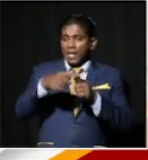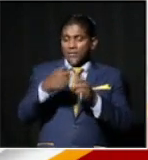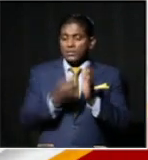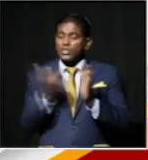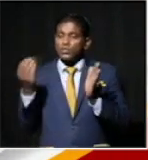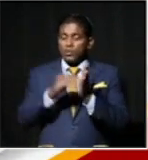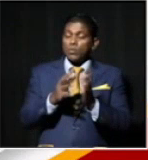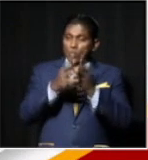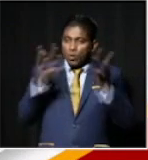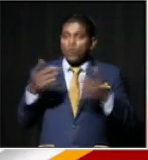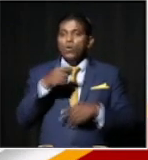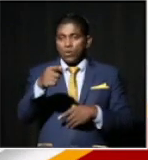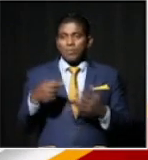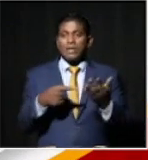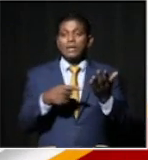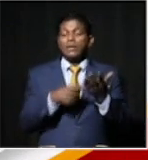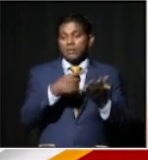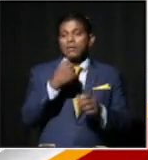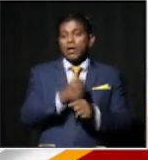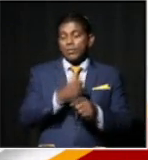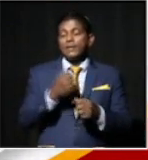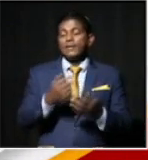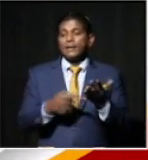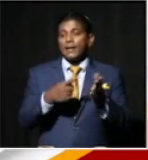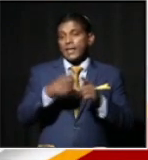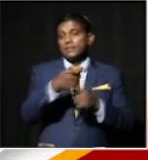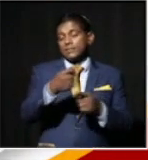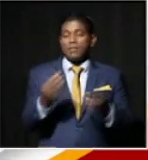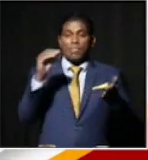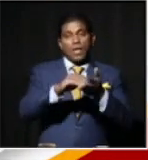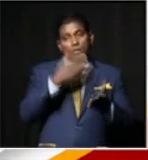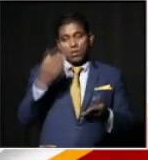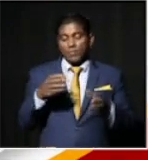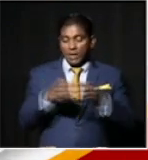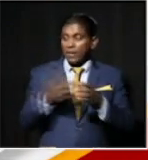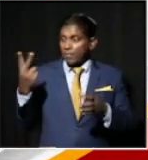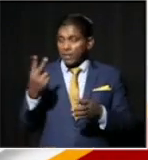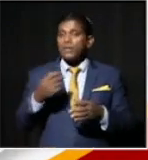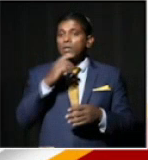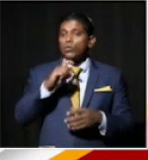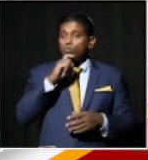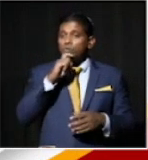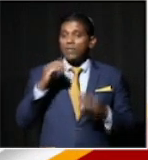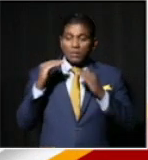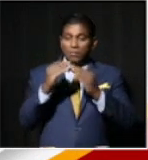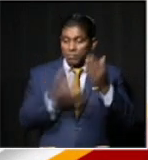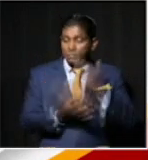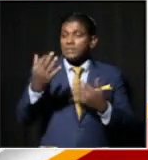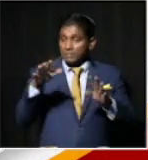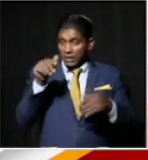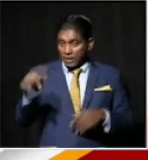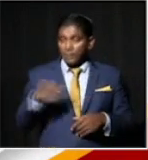ගණනාවක් දේශීය ආදායම් පනත් කෙටුම් පතට ඇතුළත්ව තිබුණා මේ කෙටුම් පත පාර්ශව දෙකක් ශ්‍රේෂ්ඨාධිකරණයේ හමුවේ අභියෝගයට ලක් කළ අතර